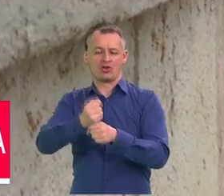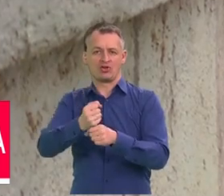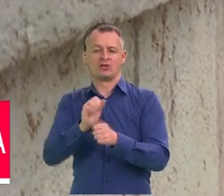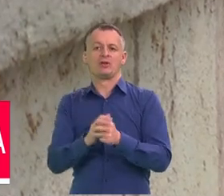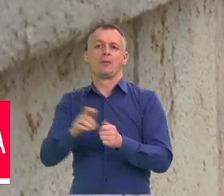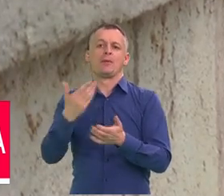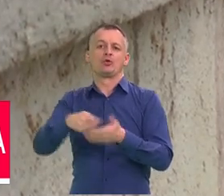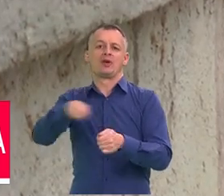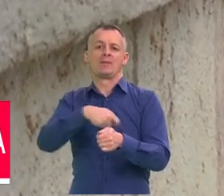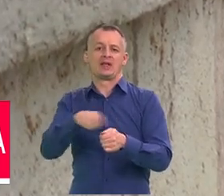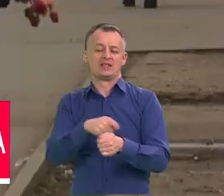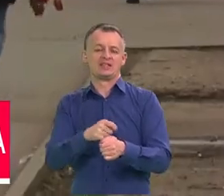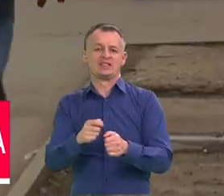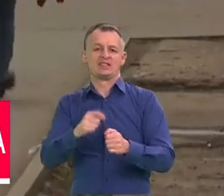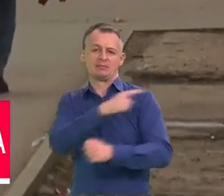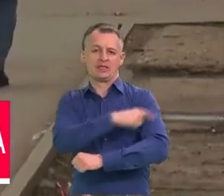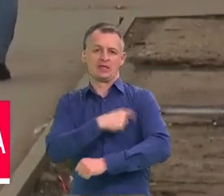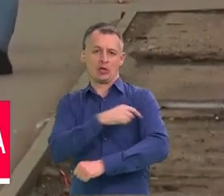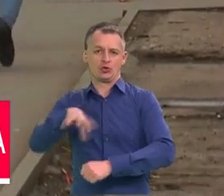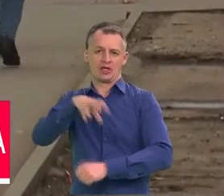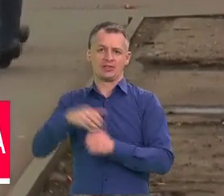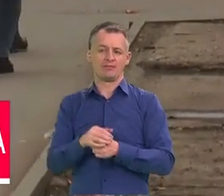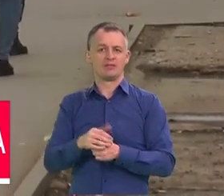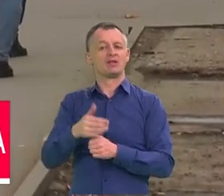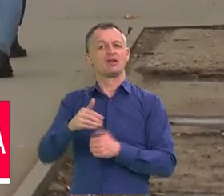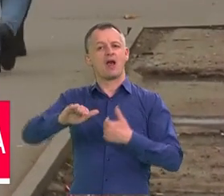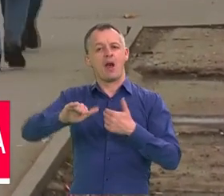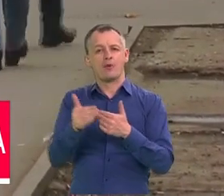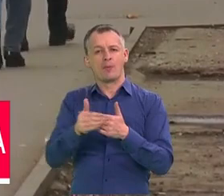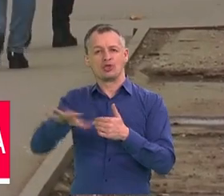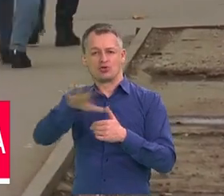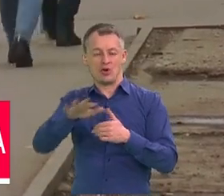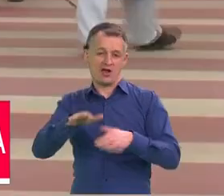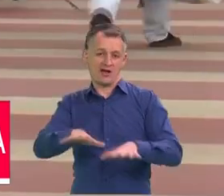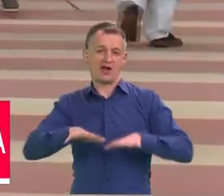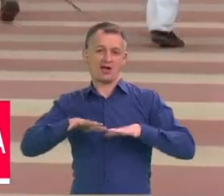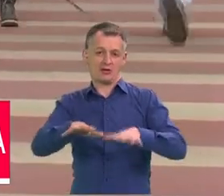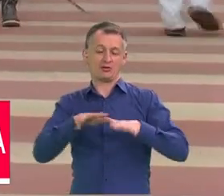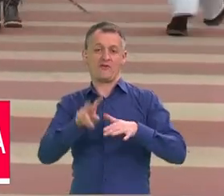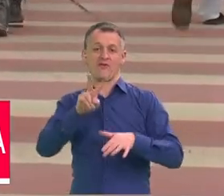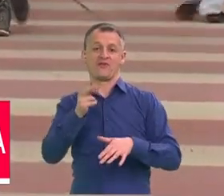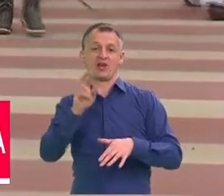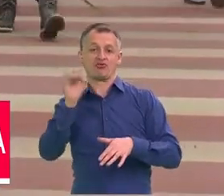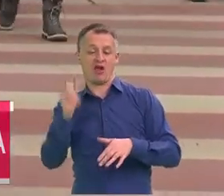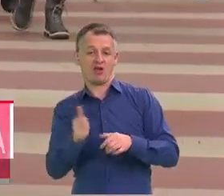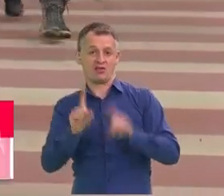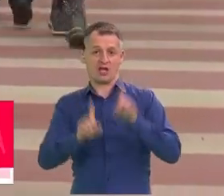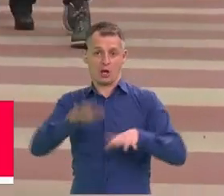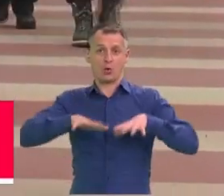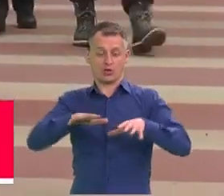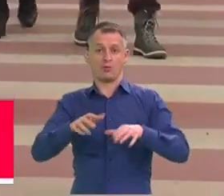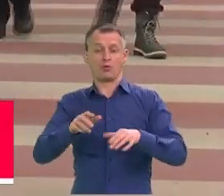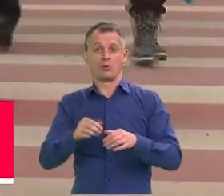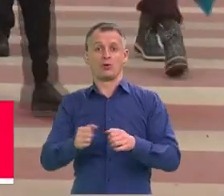consolidarea Spitalului Județean. Galațul se află în imediata proximitate a zonei seismice Vrancea, așa că un eventual cutremur major ar avaria